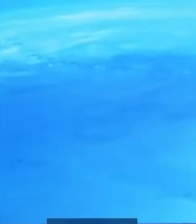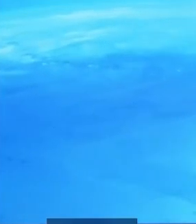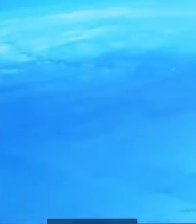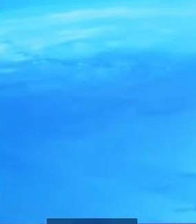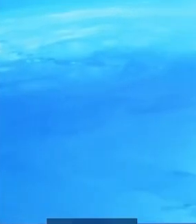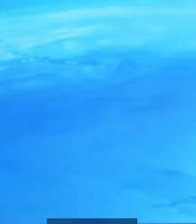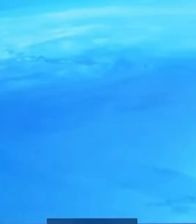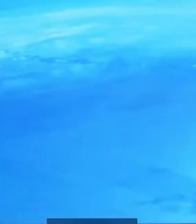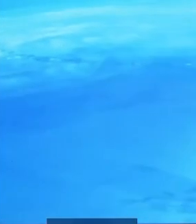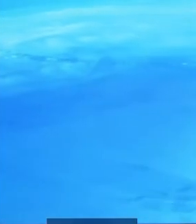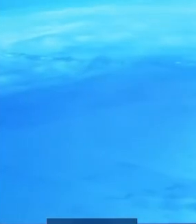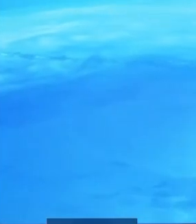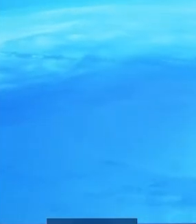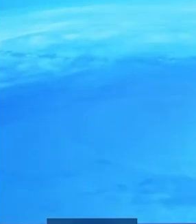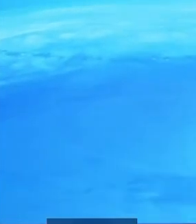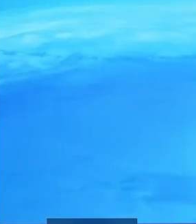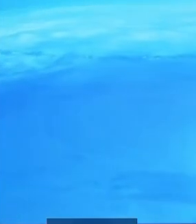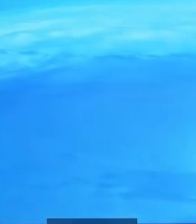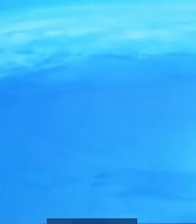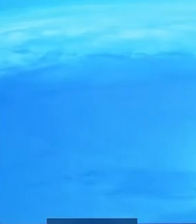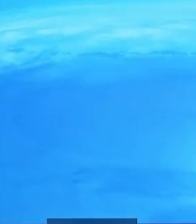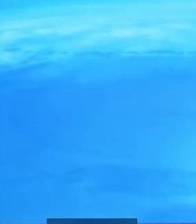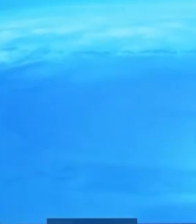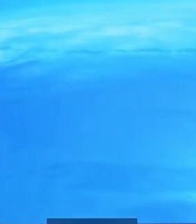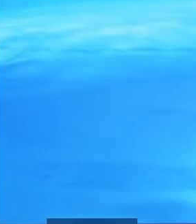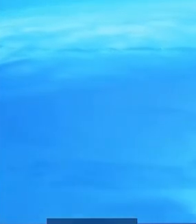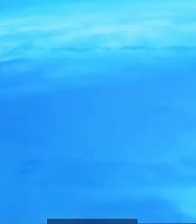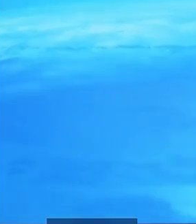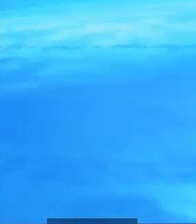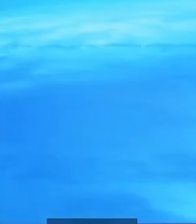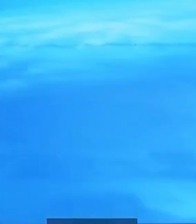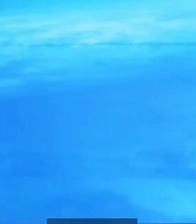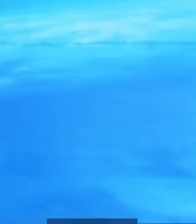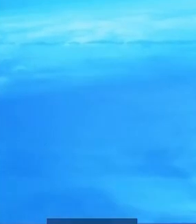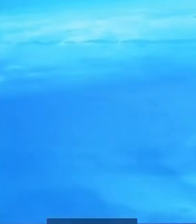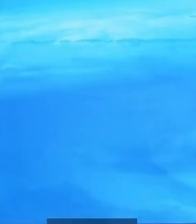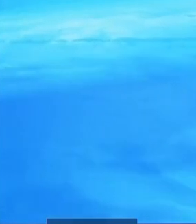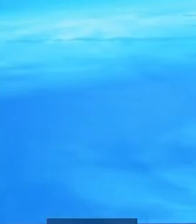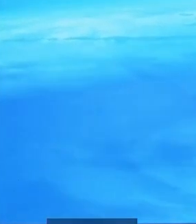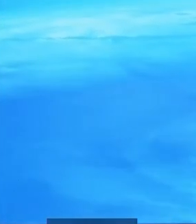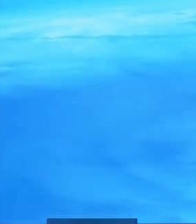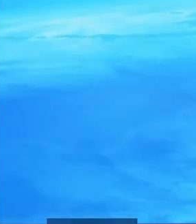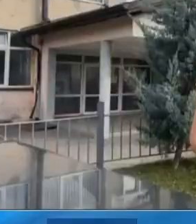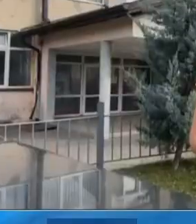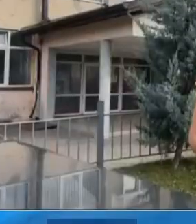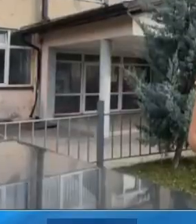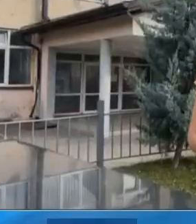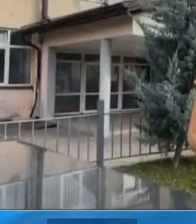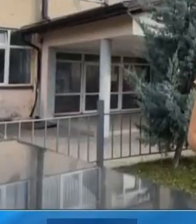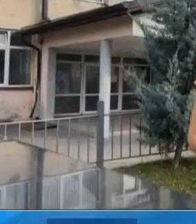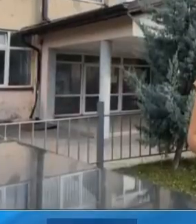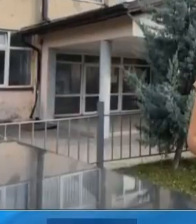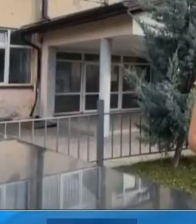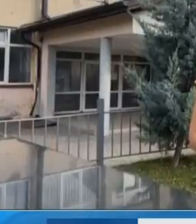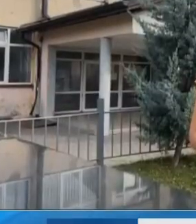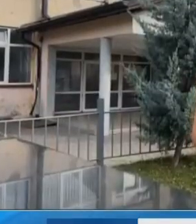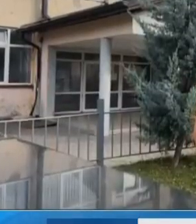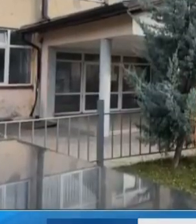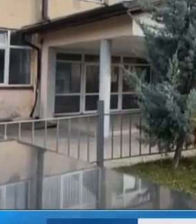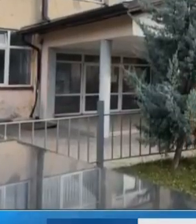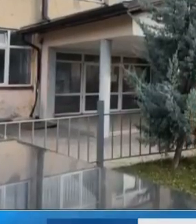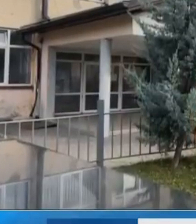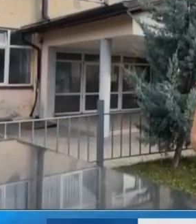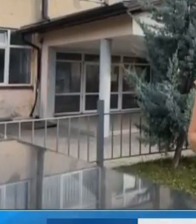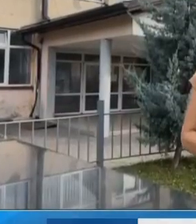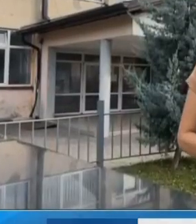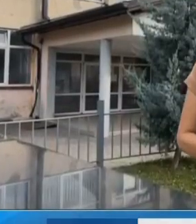problemet me të cilat ballafaqohen qytetarët e Luginës së Preshevës. Do të lidhemi tani drejt për drejt me gazetaren Arlinda Sejda, e